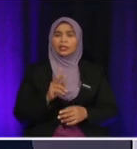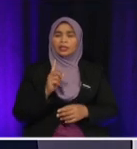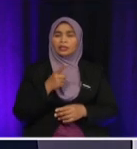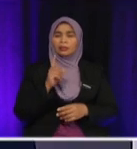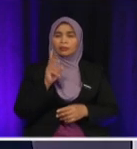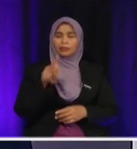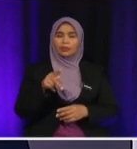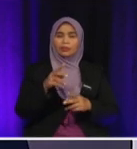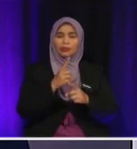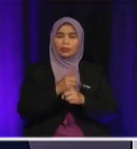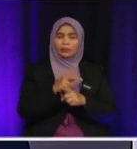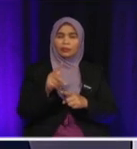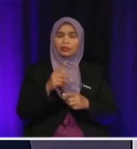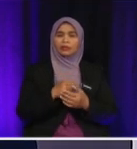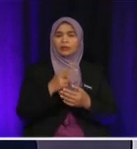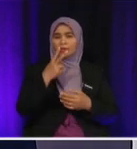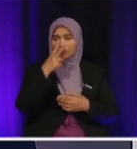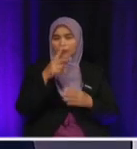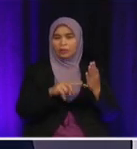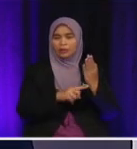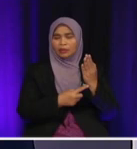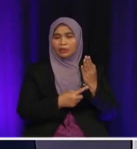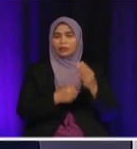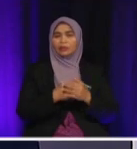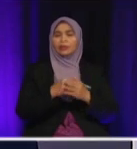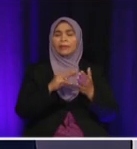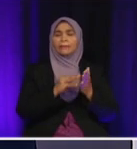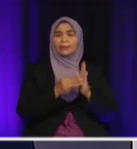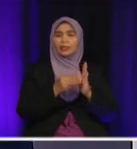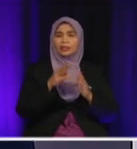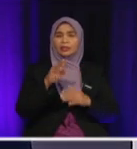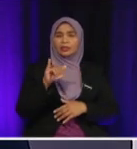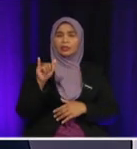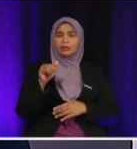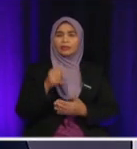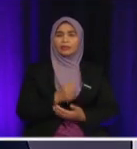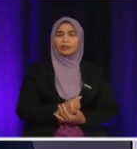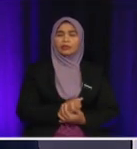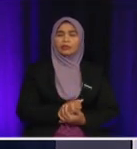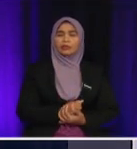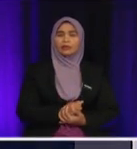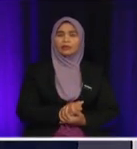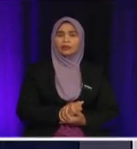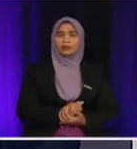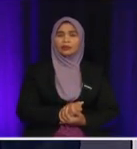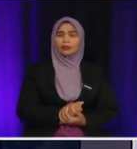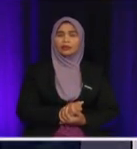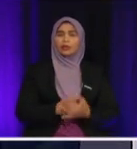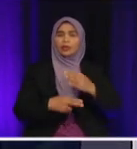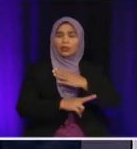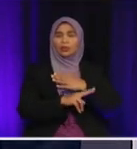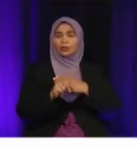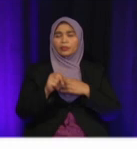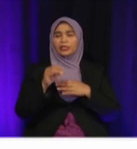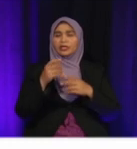betulkan. Jadi tengok semula, rujuk semula maksudnya, ya. Okey, kita betulkan kembali, ha, iaitu hukuman kesiksaan